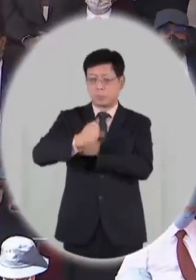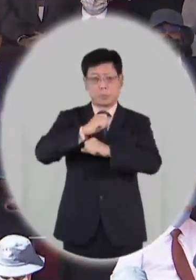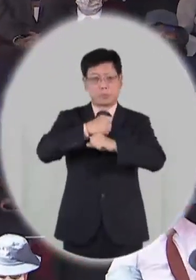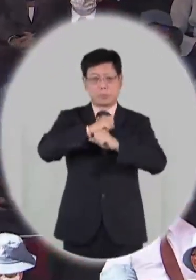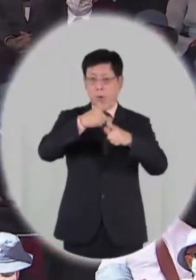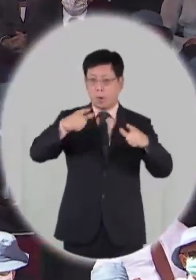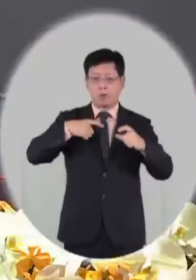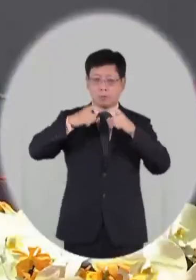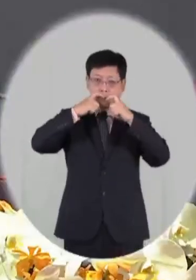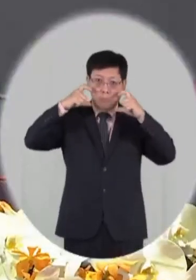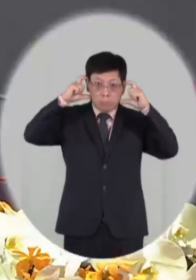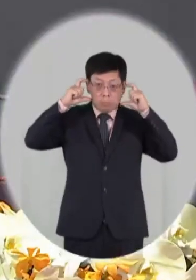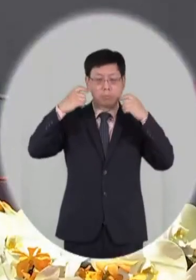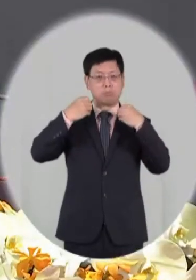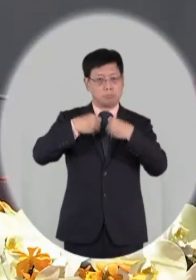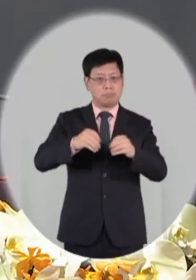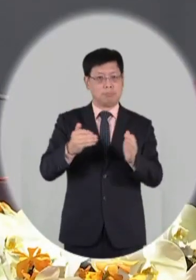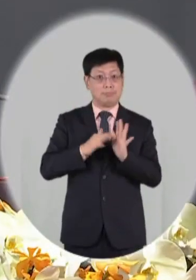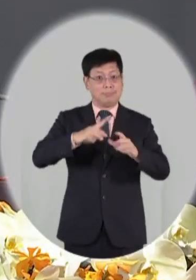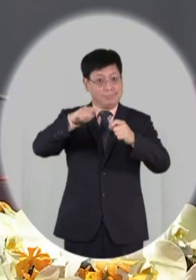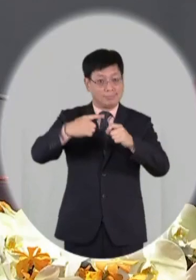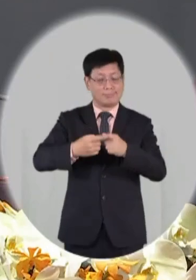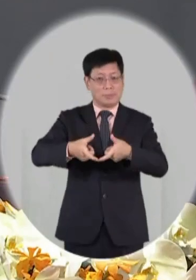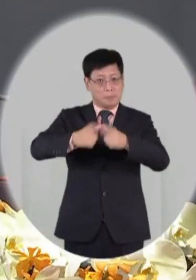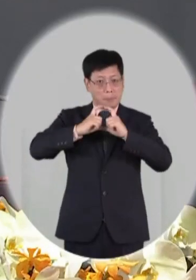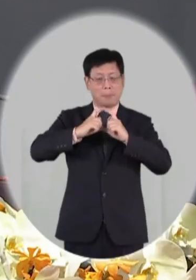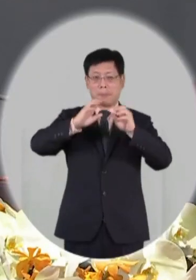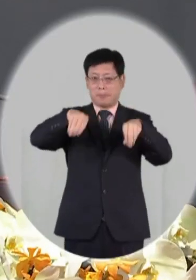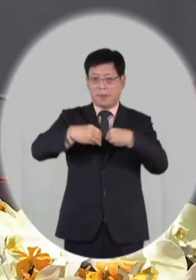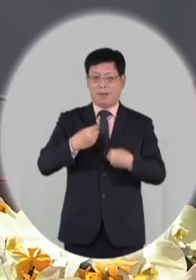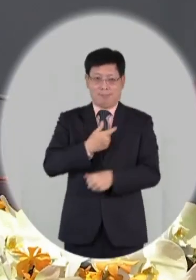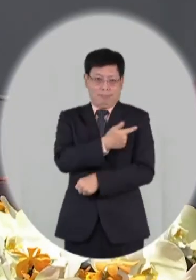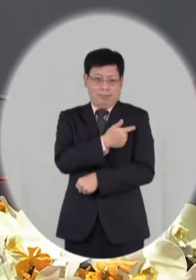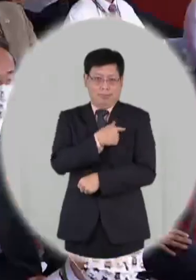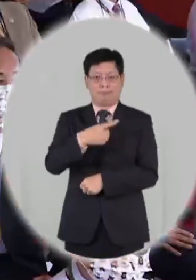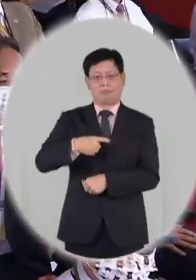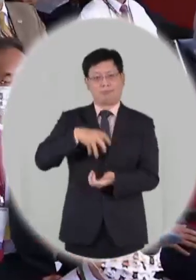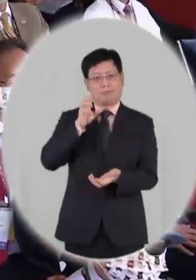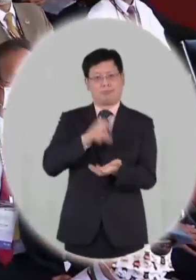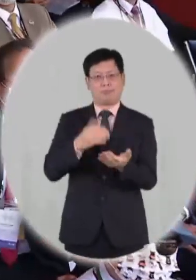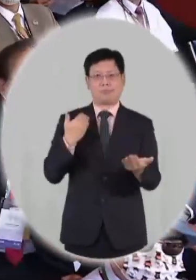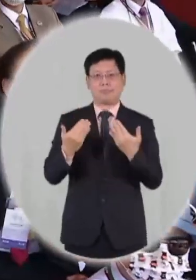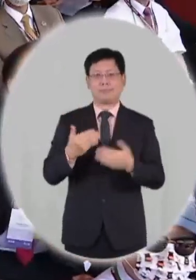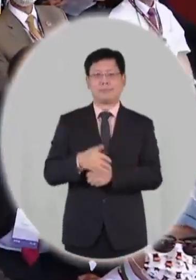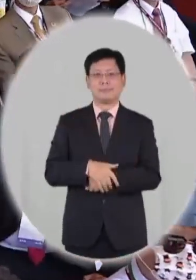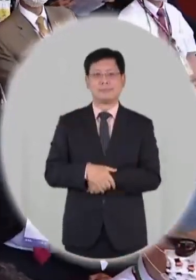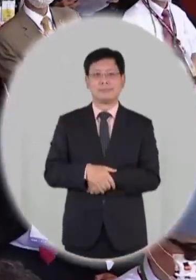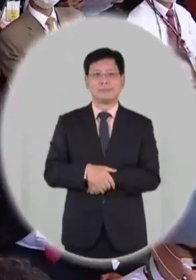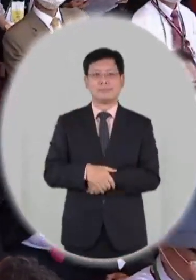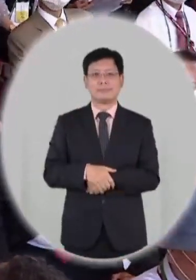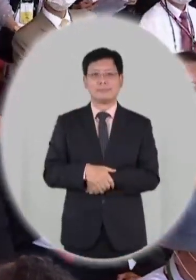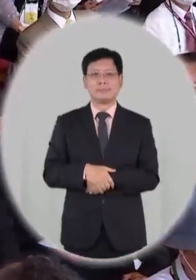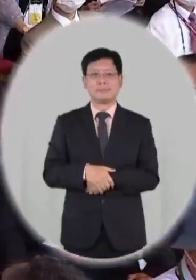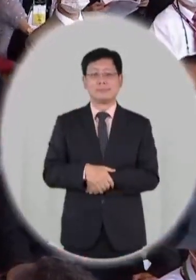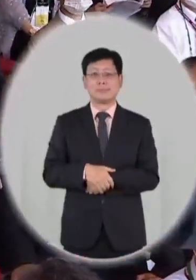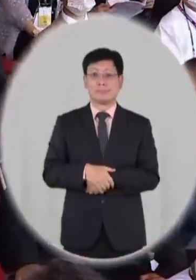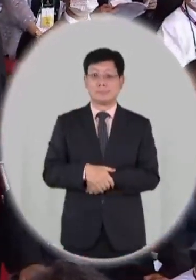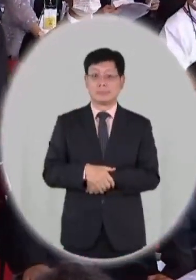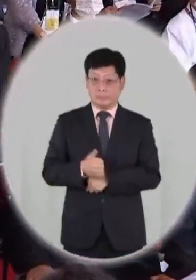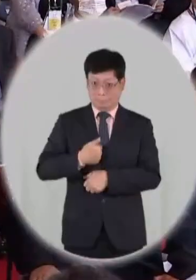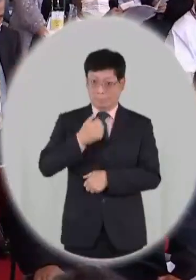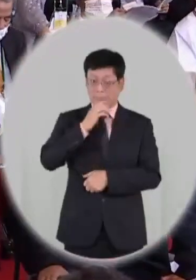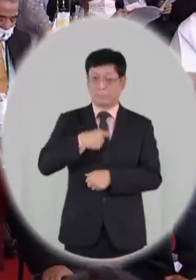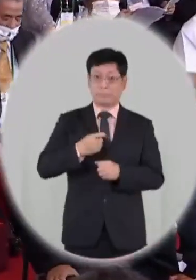罩；今年各国回赠疫苗，就是具体的例证。何谓世